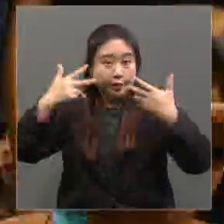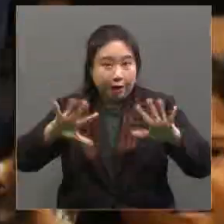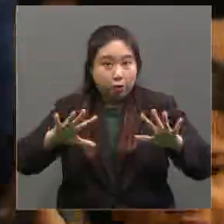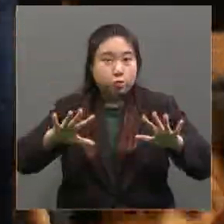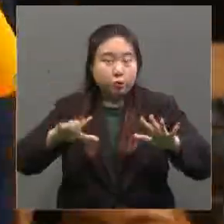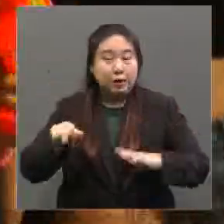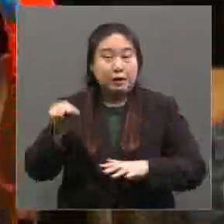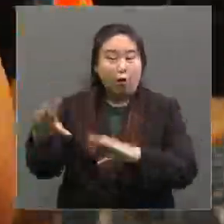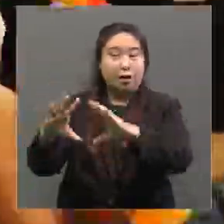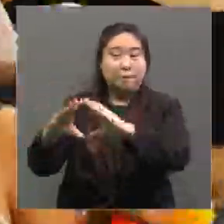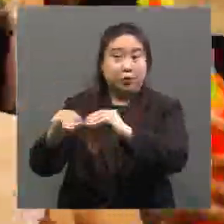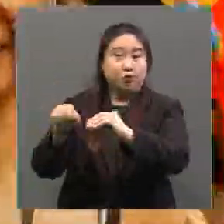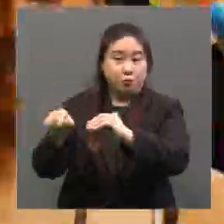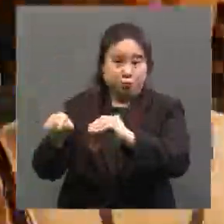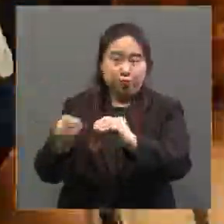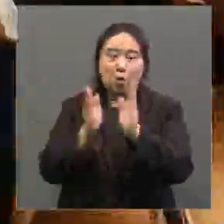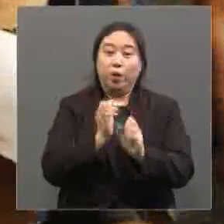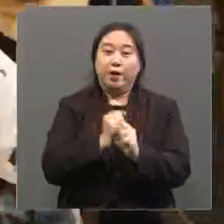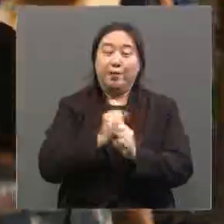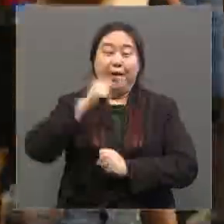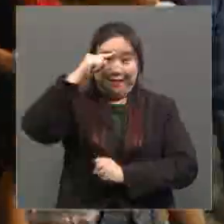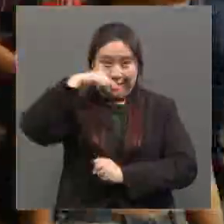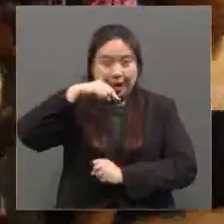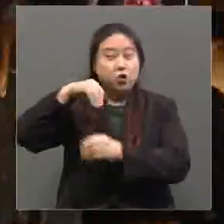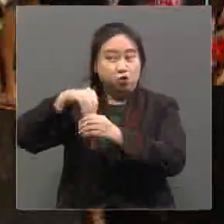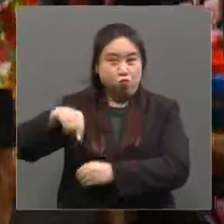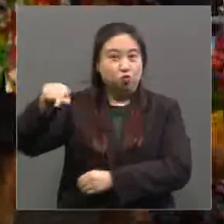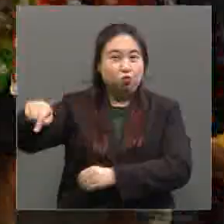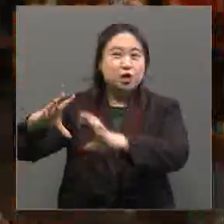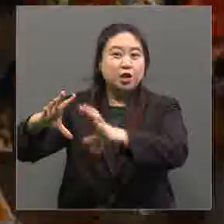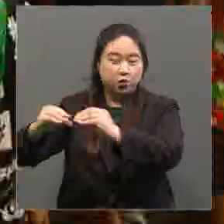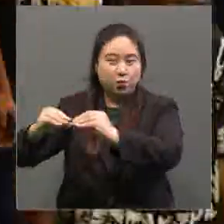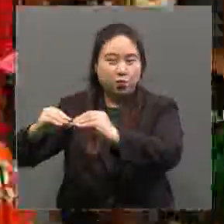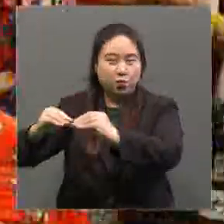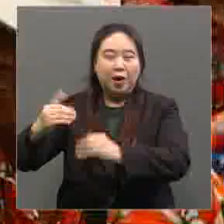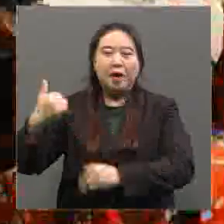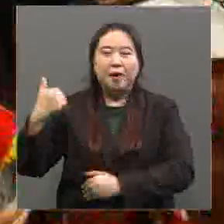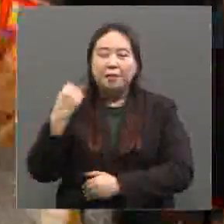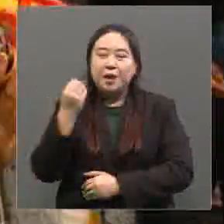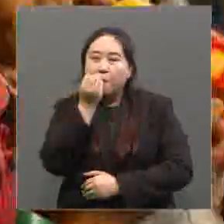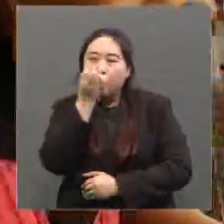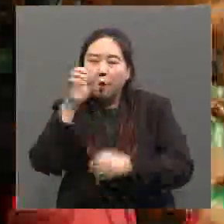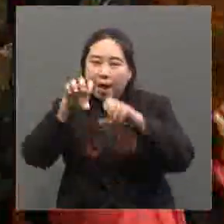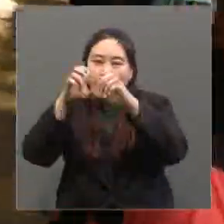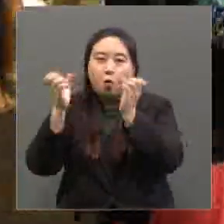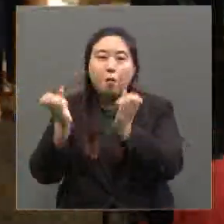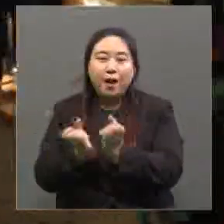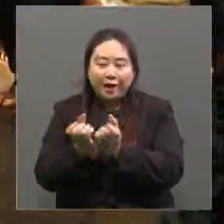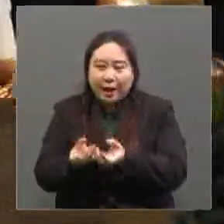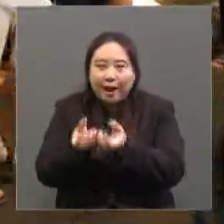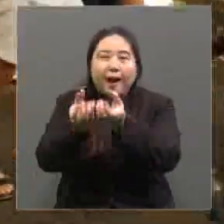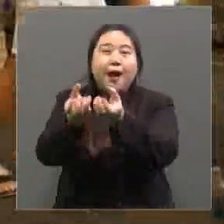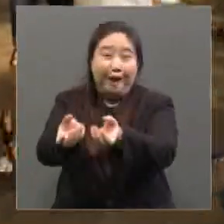บรรยากาศในที่ประชุมเจ้าหน้าที่ของไทยที่อยู่ที่นั่นที่ไปอยู่ในการประชุมด้วยมีการนำพวงมาลัยไปให้กับคณะ